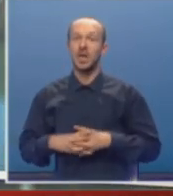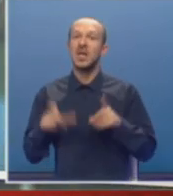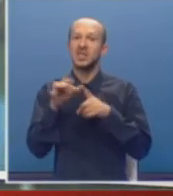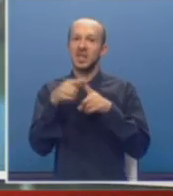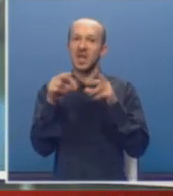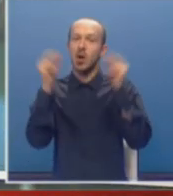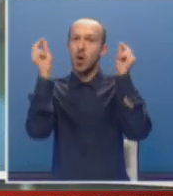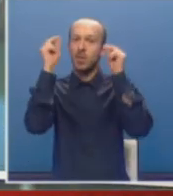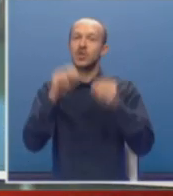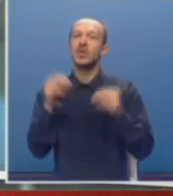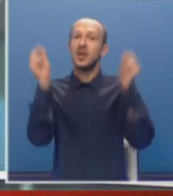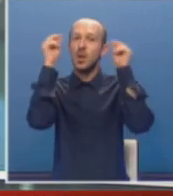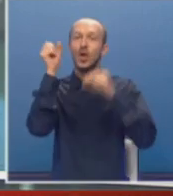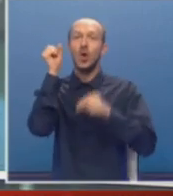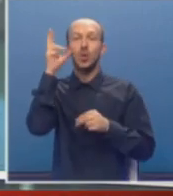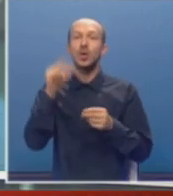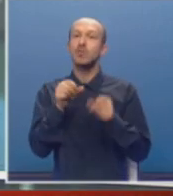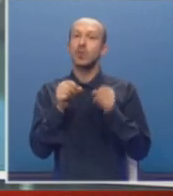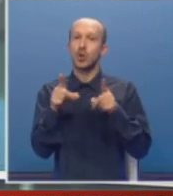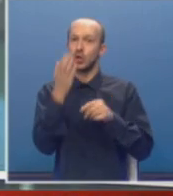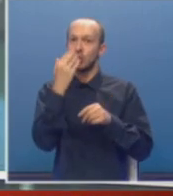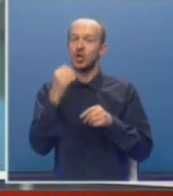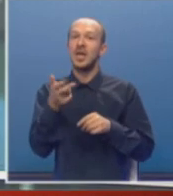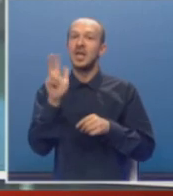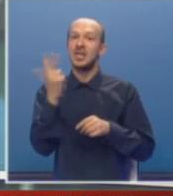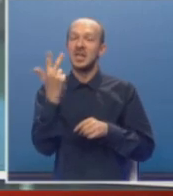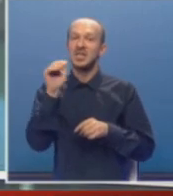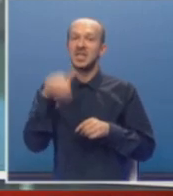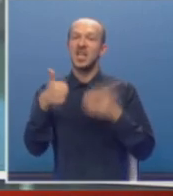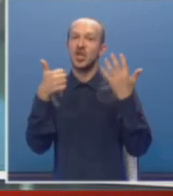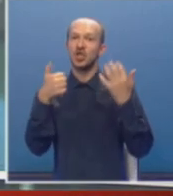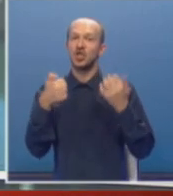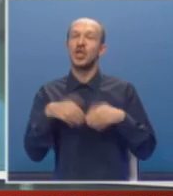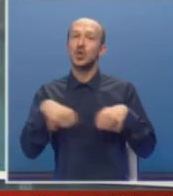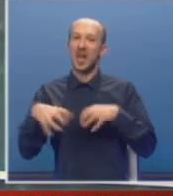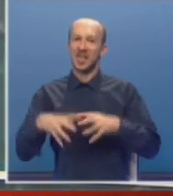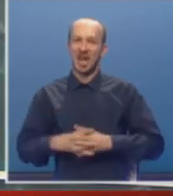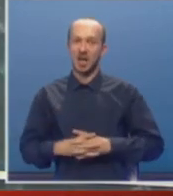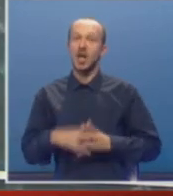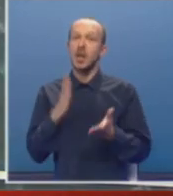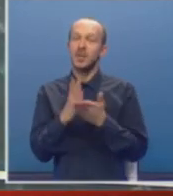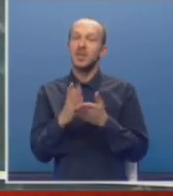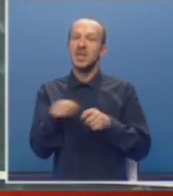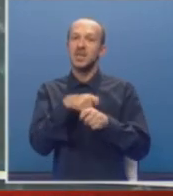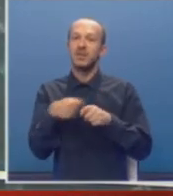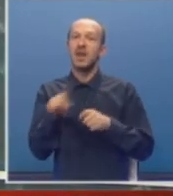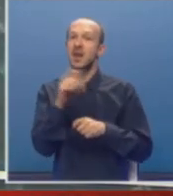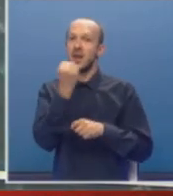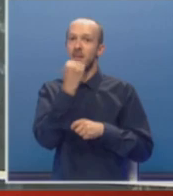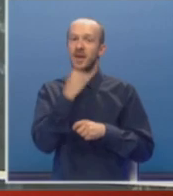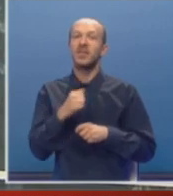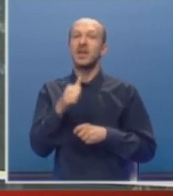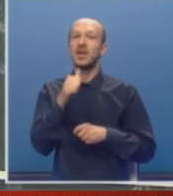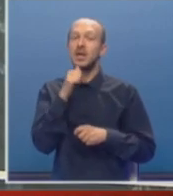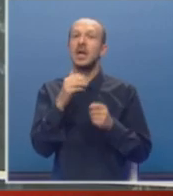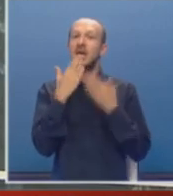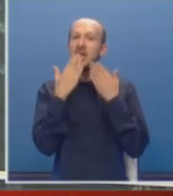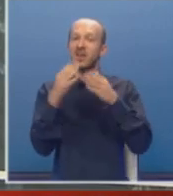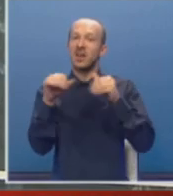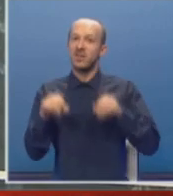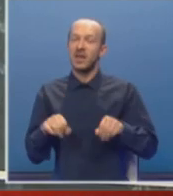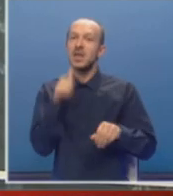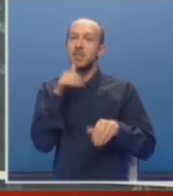Sindikata obrazovanja, nauke i kulture poručuju da će za oko 13.600 radnika biti ispravljena nepravda i da su zahvalni vladi